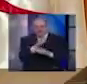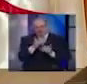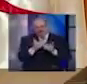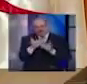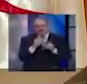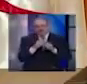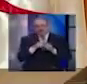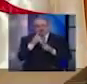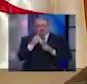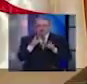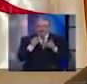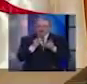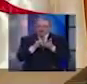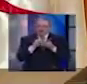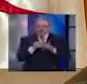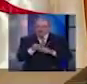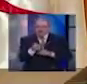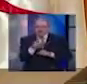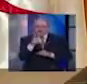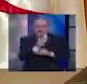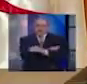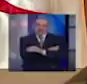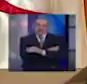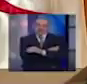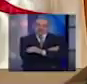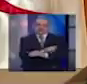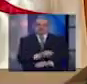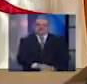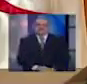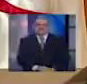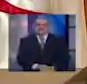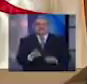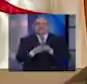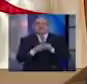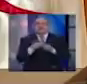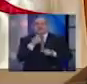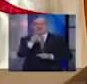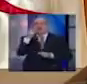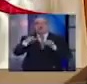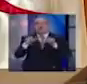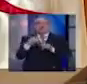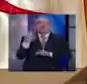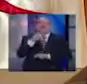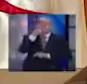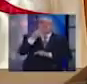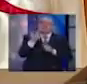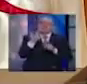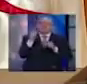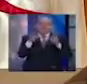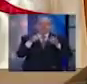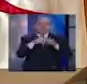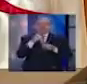دوزيامون لي زارغيومون تاعو سور لو بلون ايكونوميك اي بوليتيك سون كاتاستروفيك صراحة راني خايف على بلادي. كي